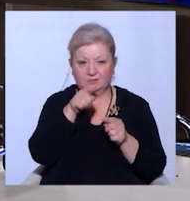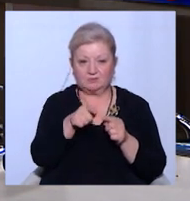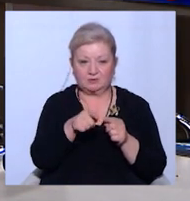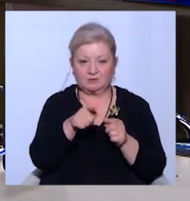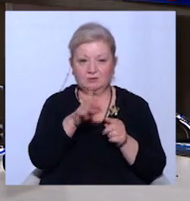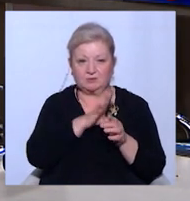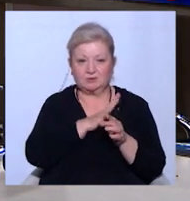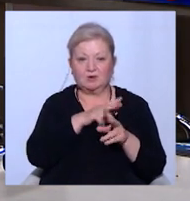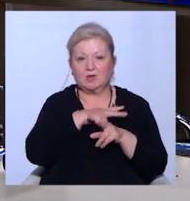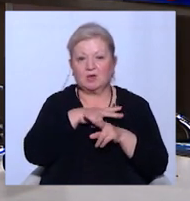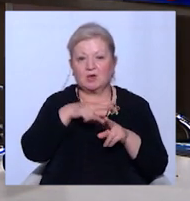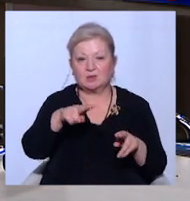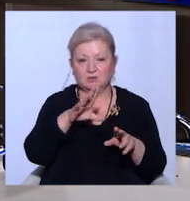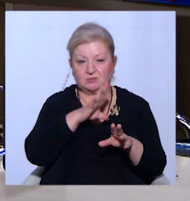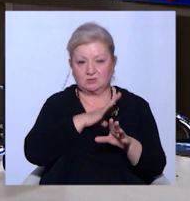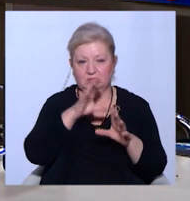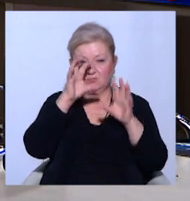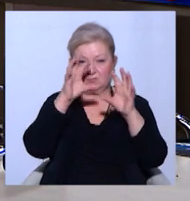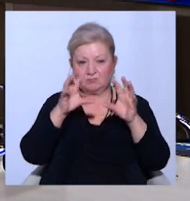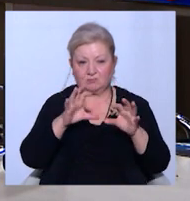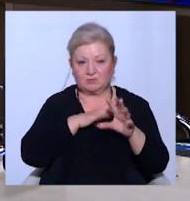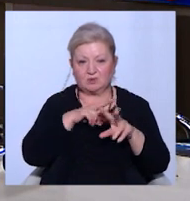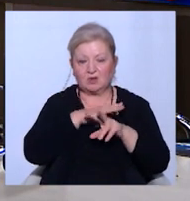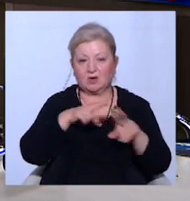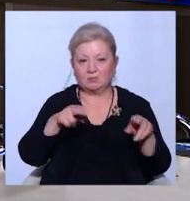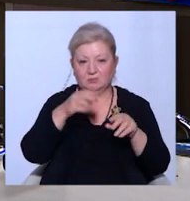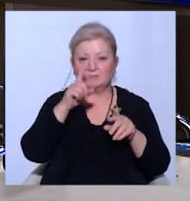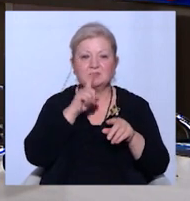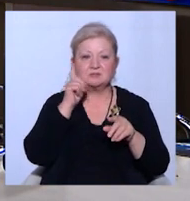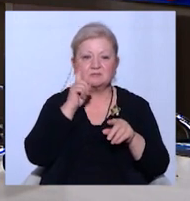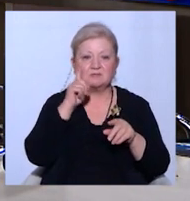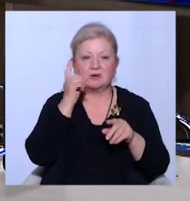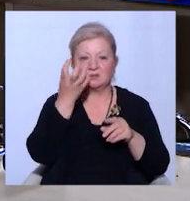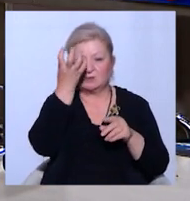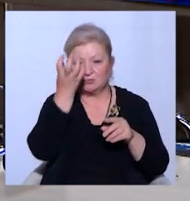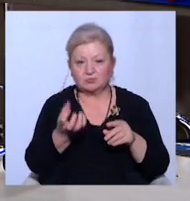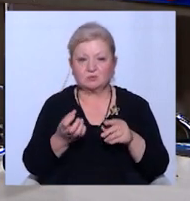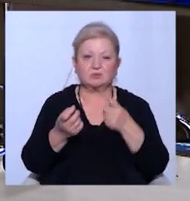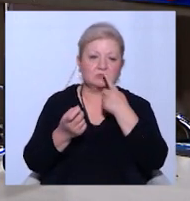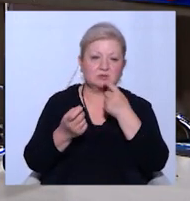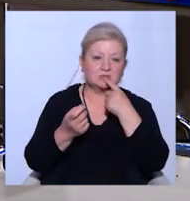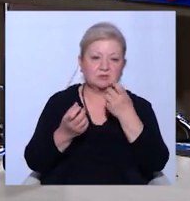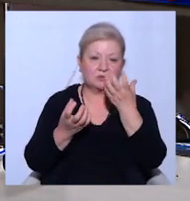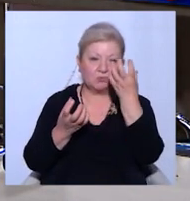საკითხი. ყველა წვრილმანში, ასე ვთქვათ, ბოლომდე ჩავიხედოთ.